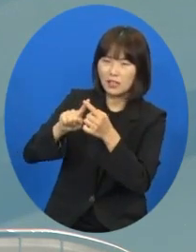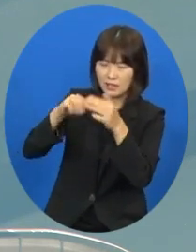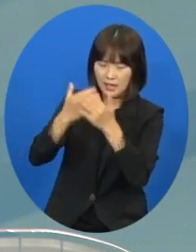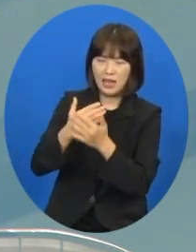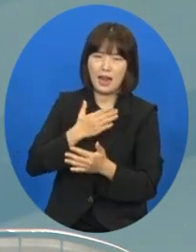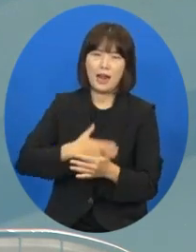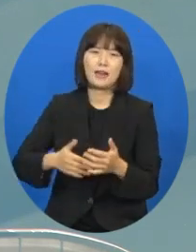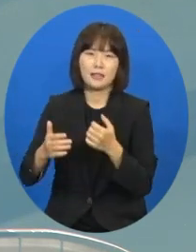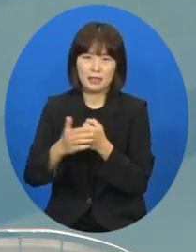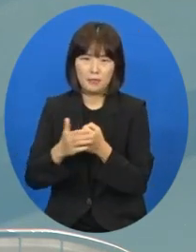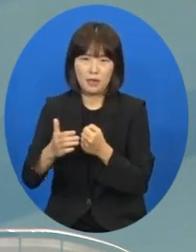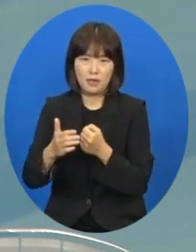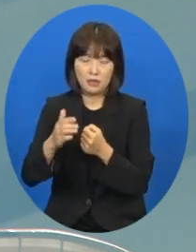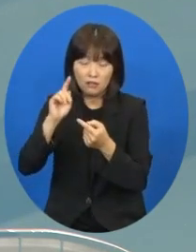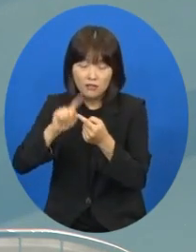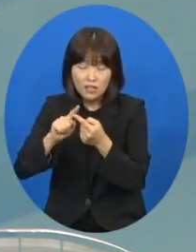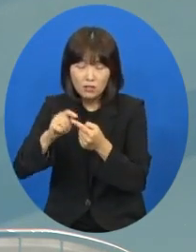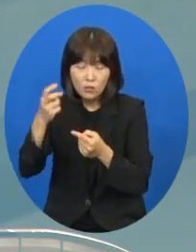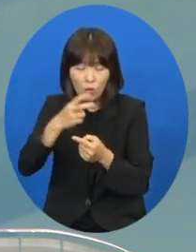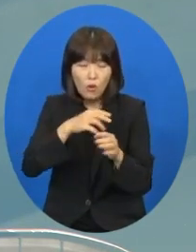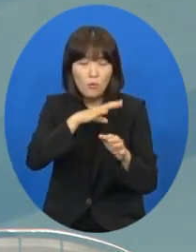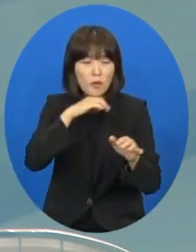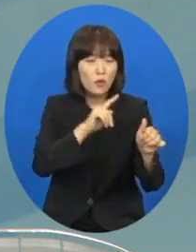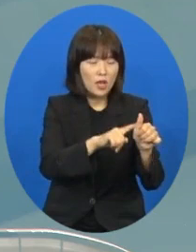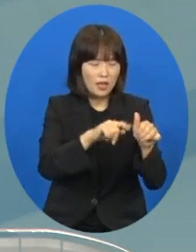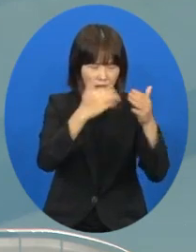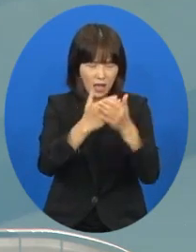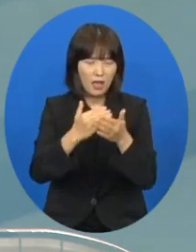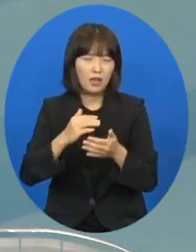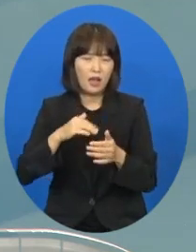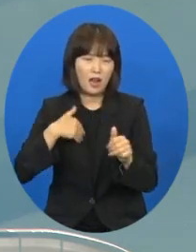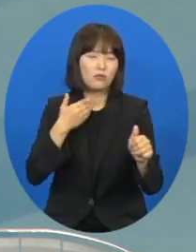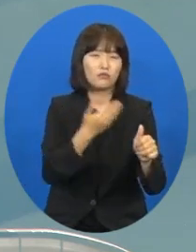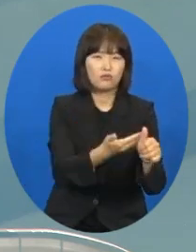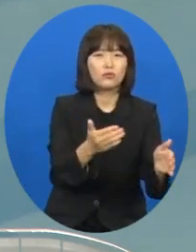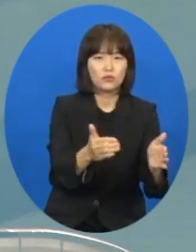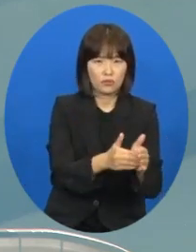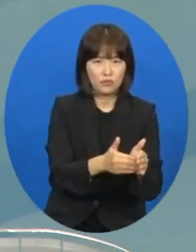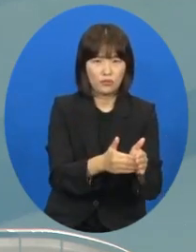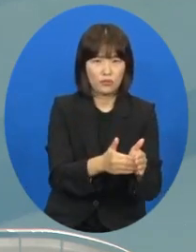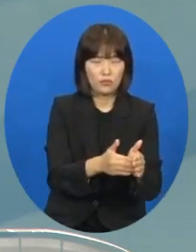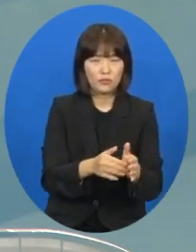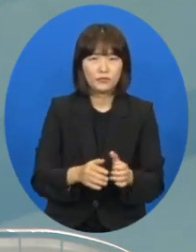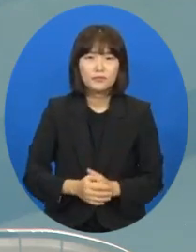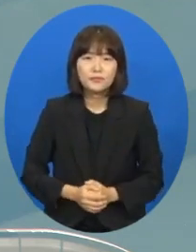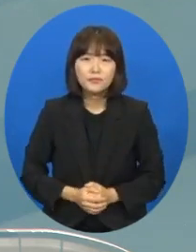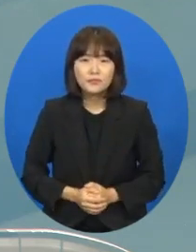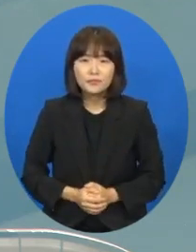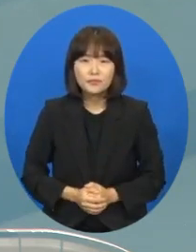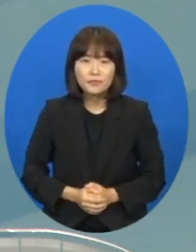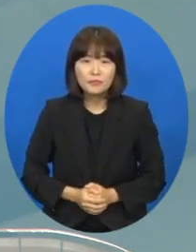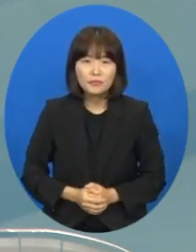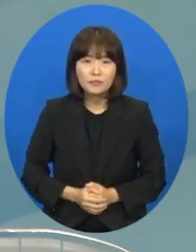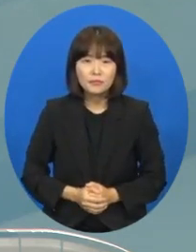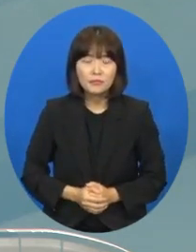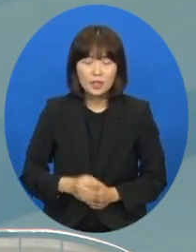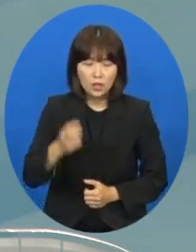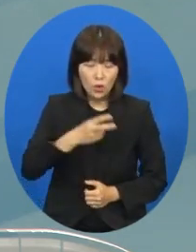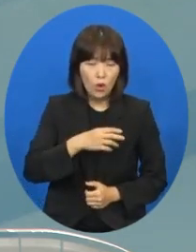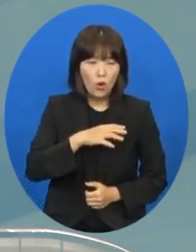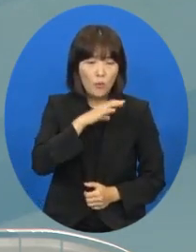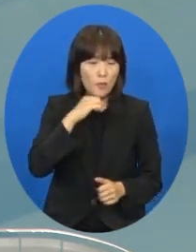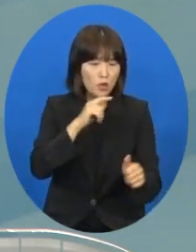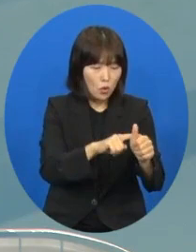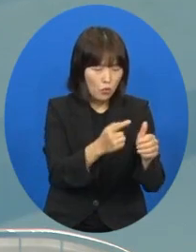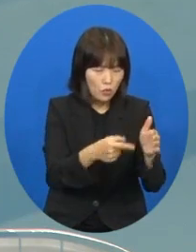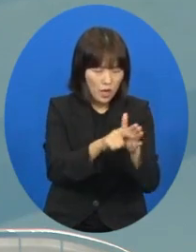말씀까지 해주셨어요. 너가 큰 실수를 하고 나를 부인할 거다. 그러면서 베드로를 위해 기도까지